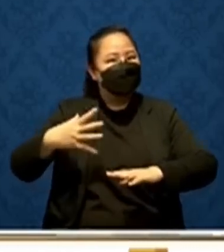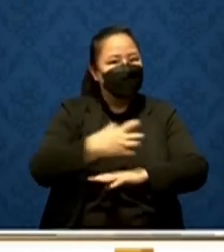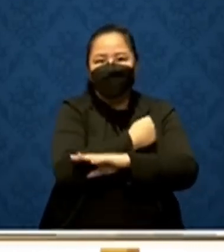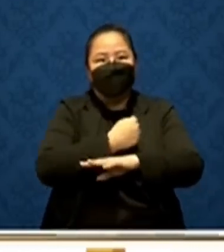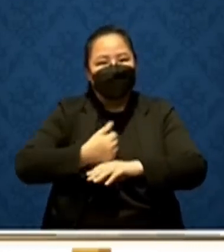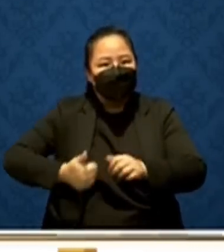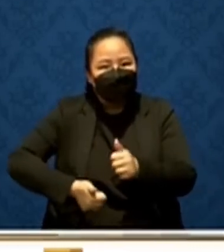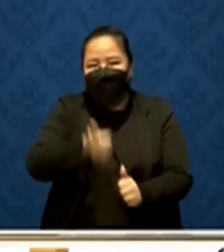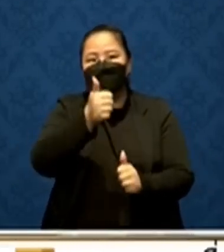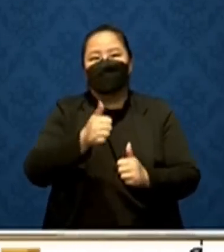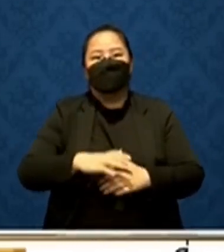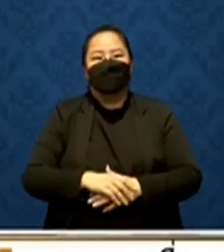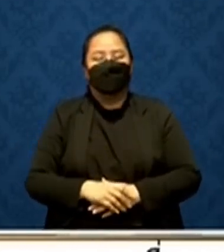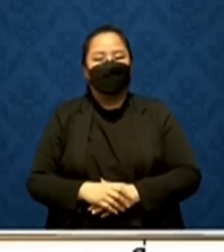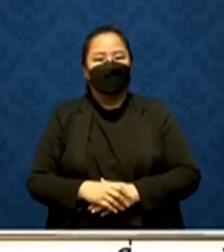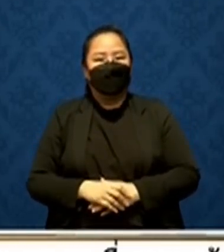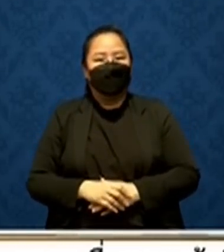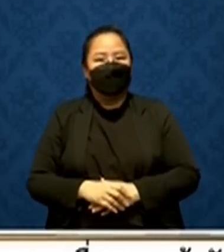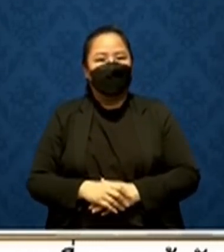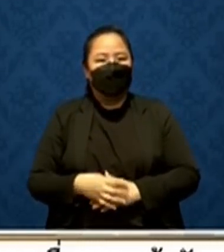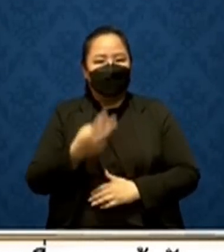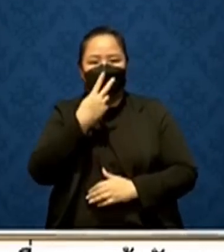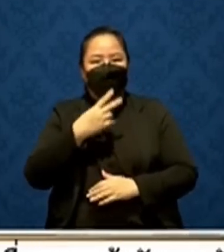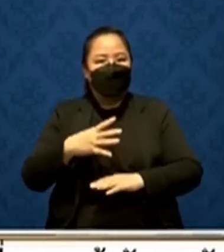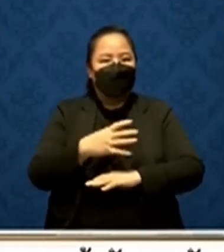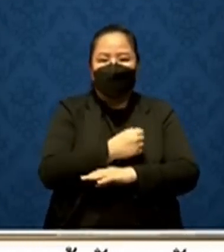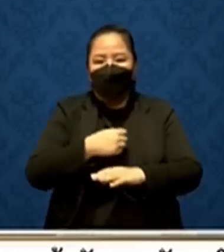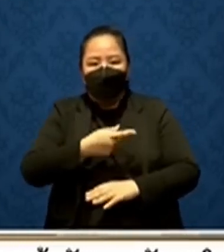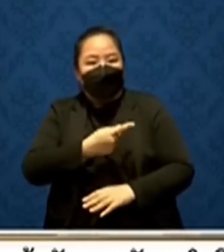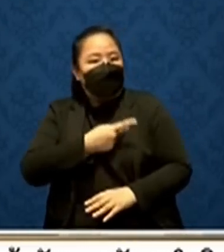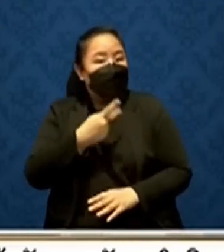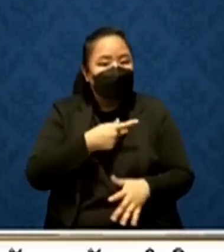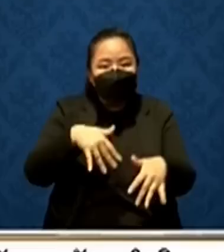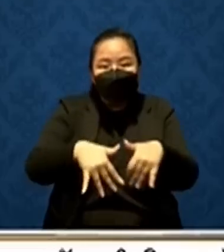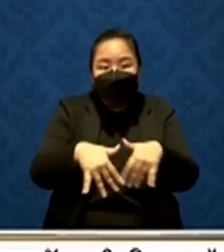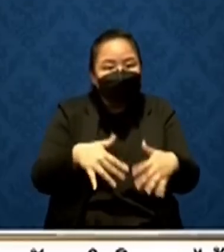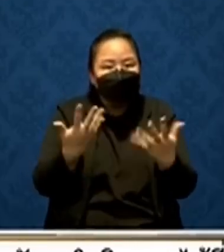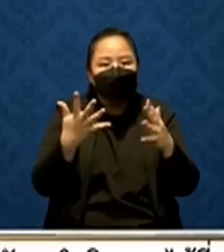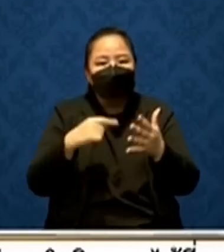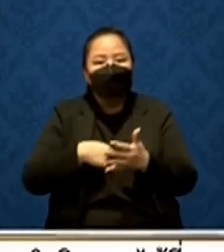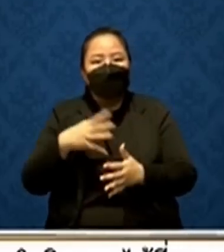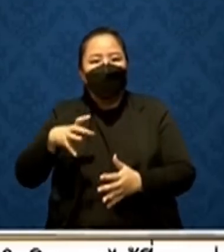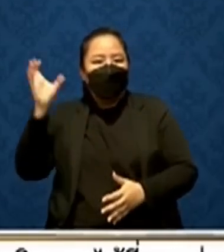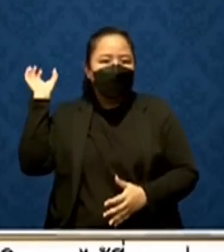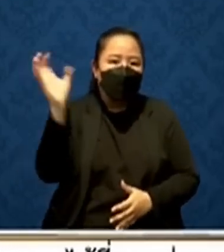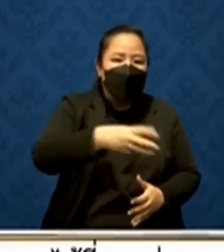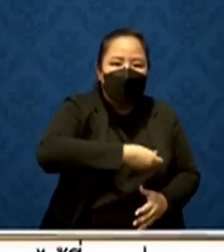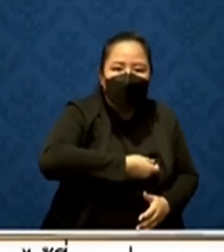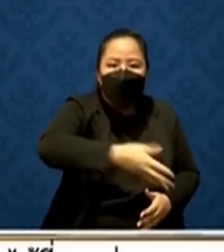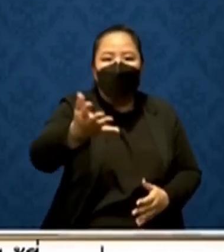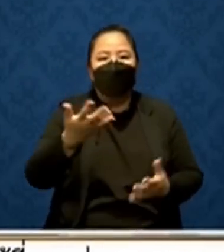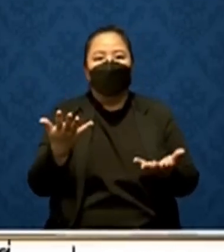มากที่สุดอาแสดงอาการออกมาโดยไม่เกรงใจพี่น้องประชาชนอยากจะคุยอยากจะขว้าง